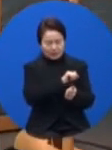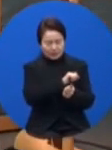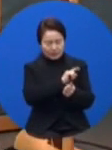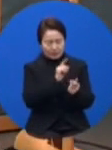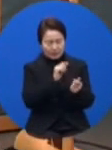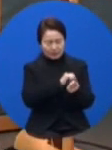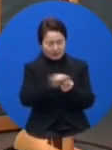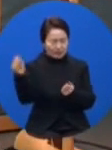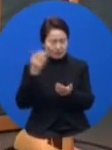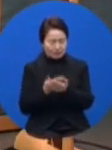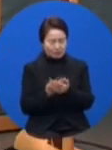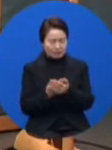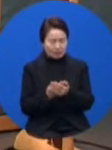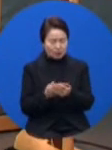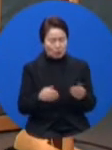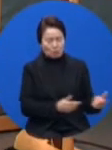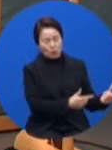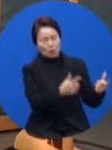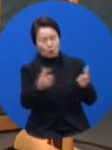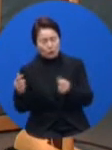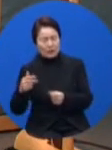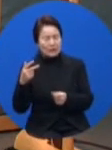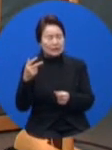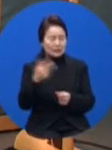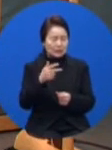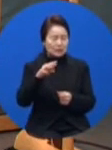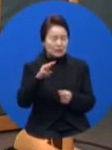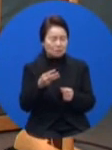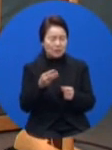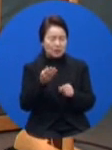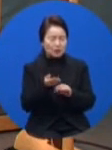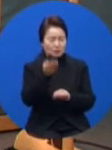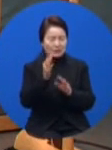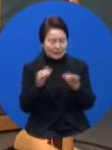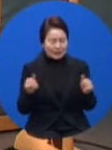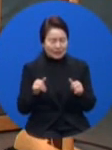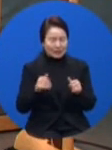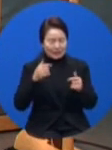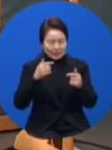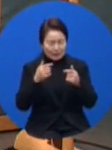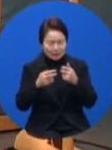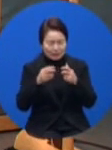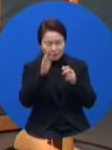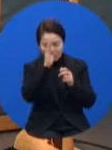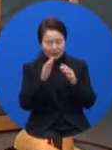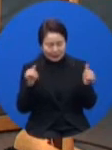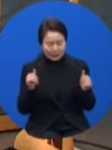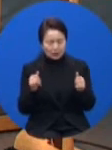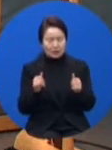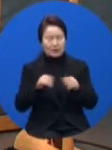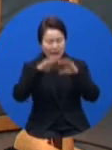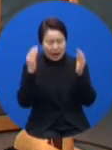깨끗하게 났지어다. 아버지 모든 자들이 7,300 넘는 자들이 이제는 확진자에서 완쾌자로 되게 도와주시고 더